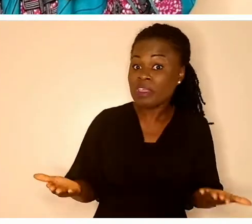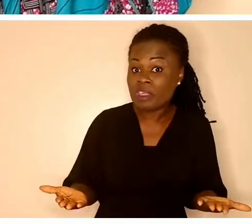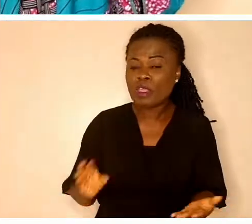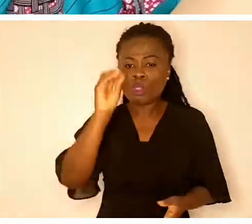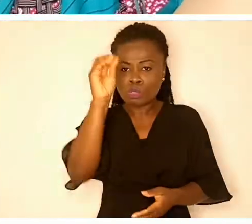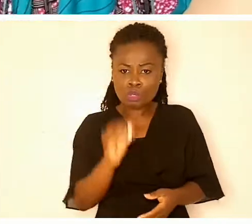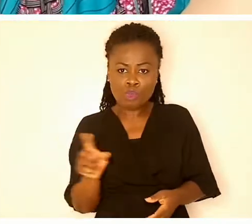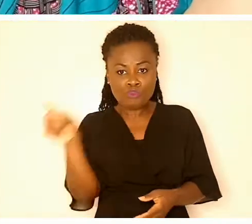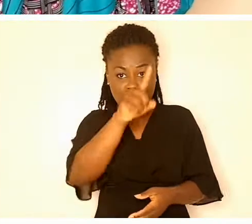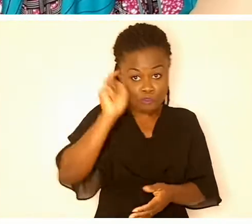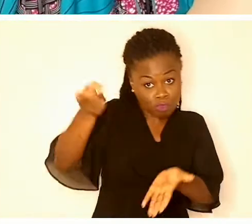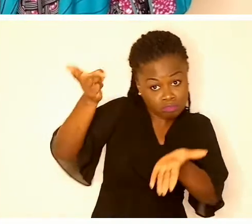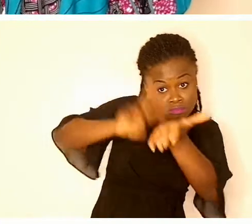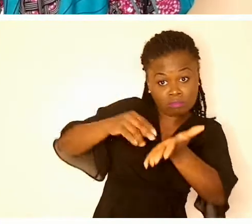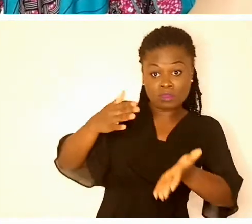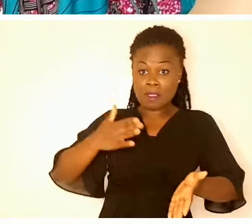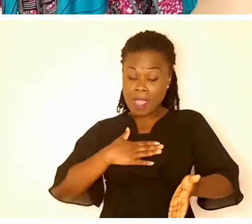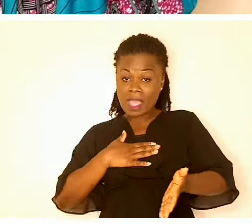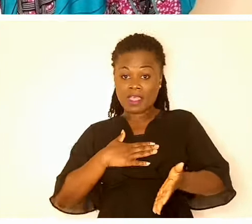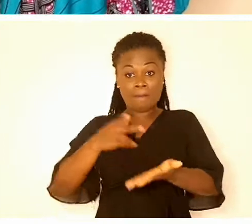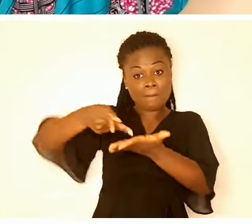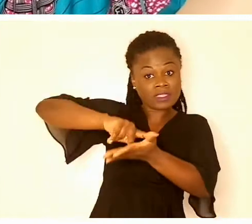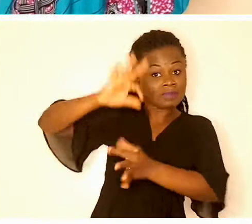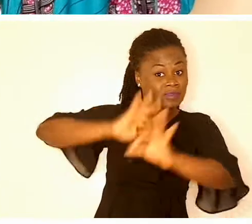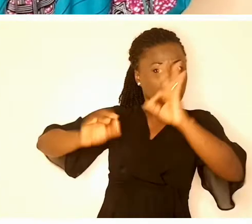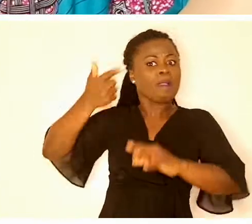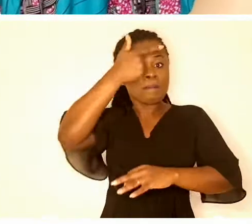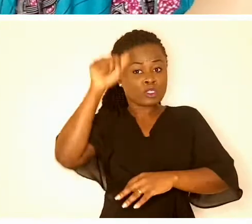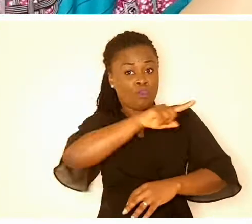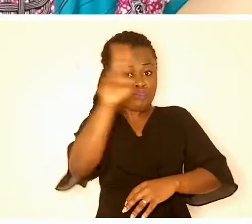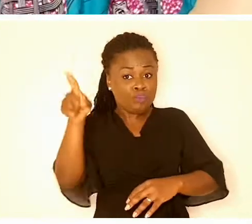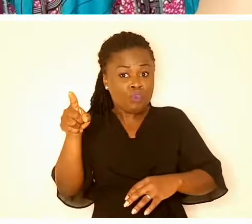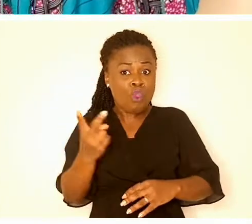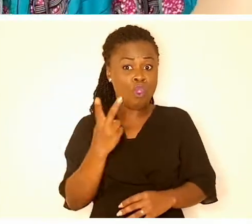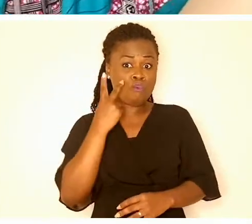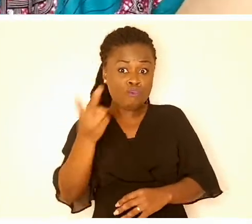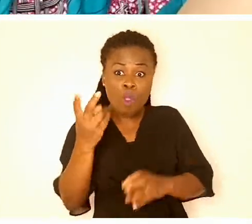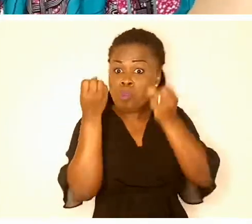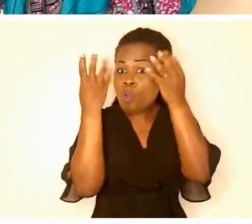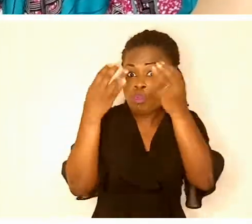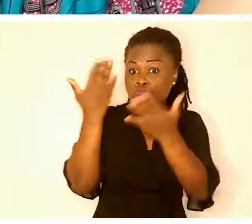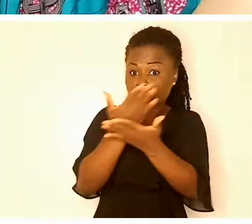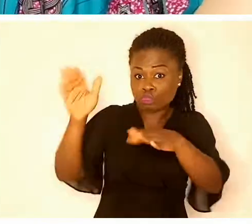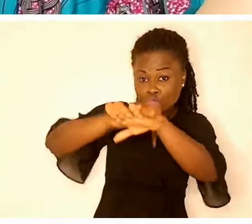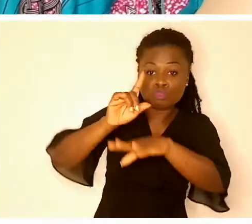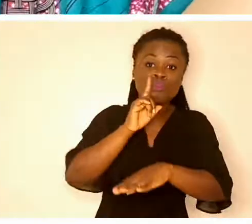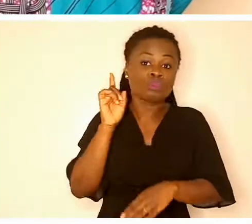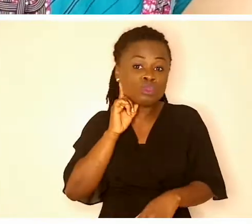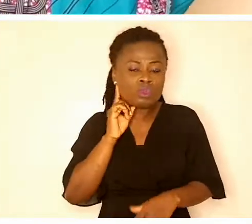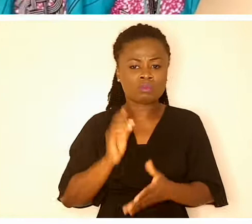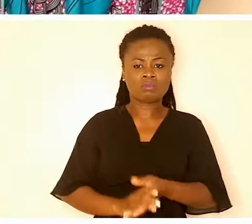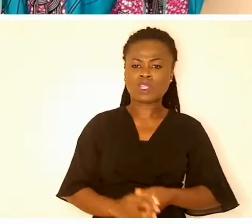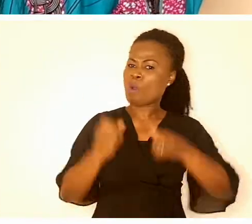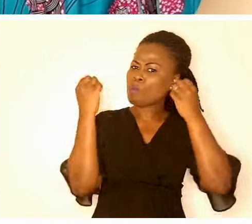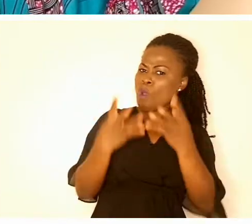Alors abonnez-vous à ma chaîne parce que beaucoup de choses vous attendent. Ici, vous aurez